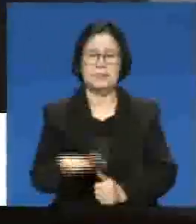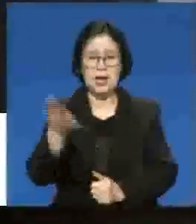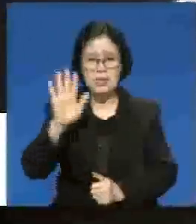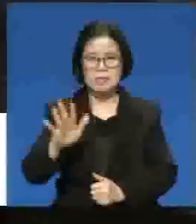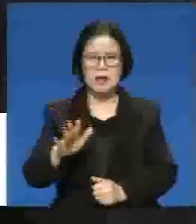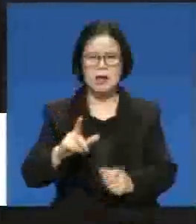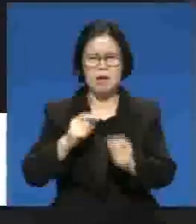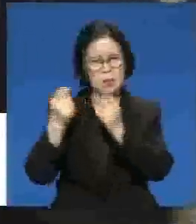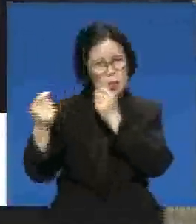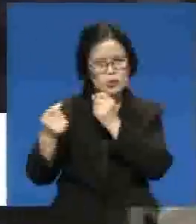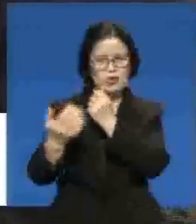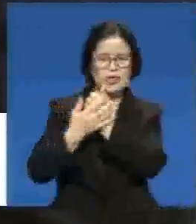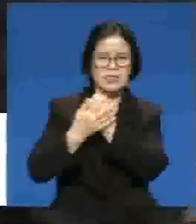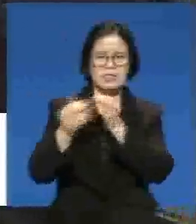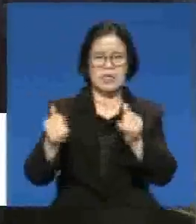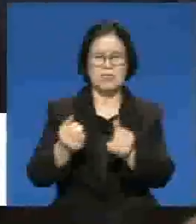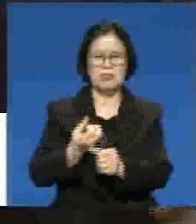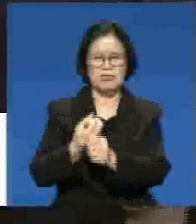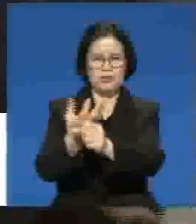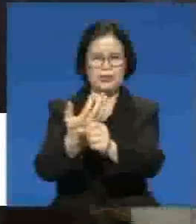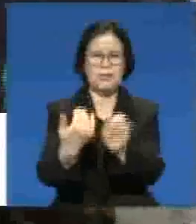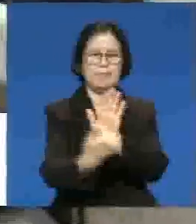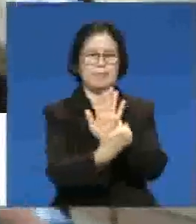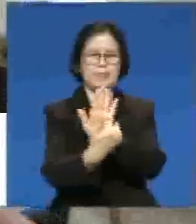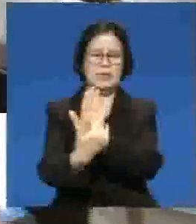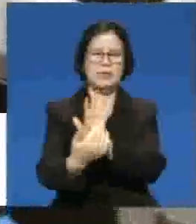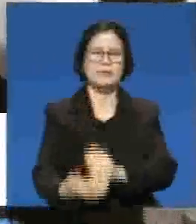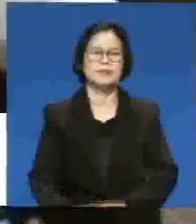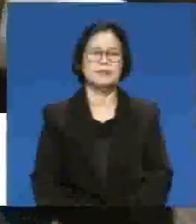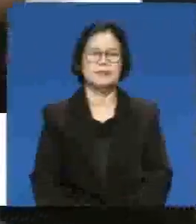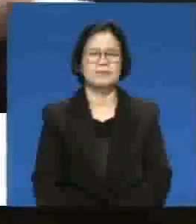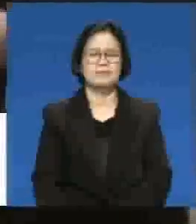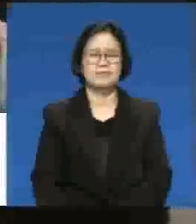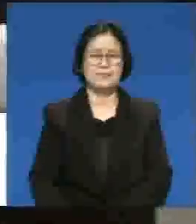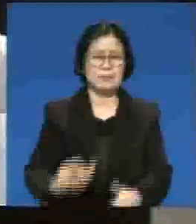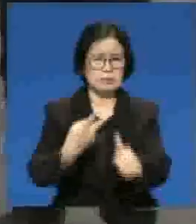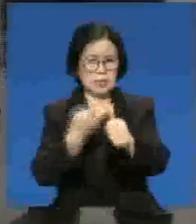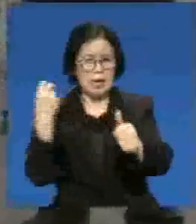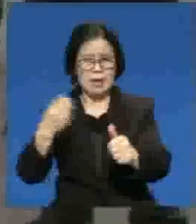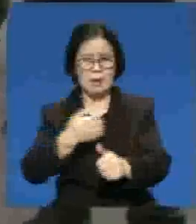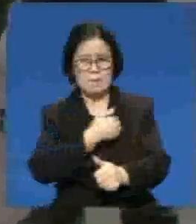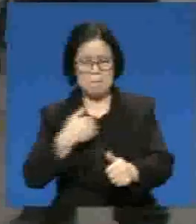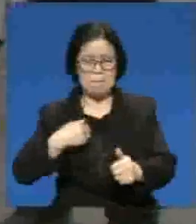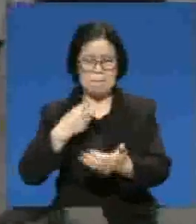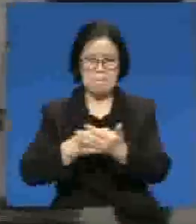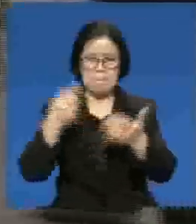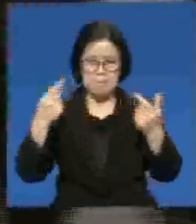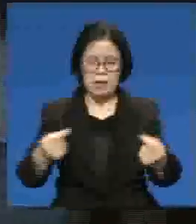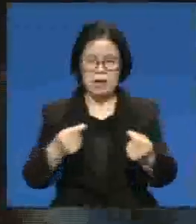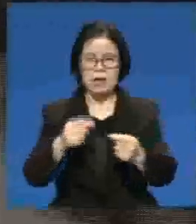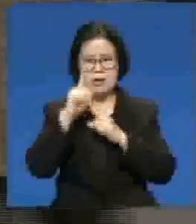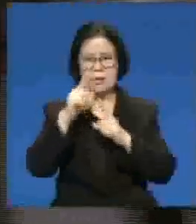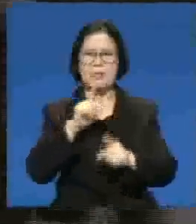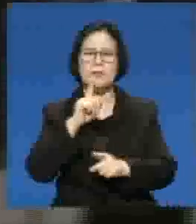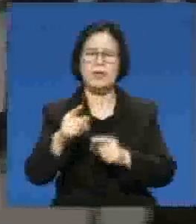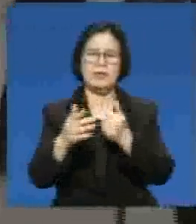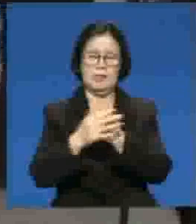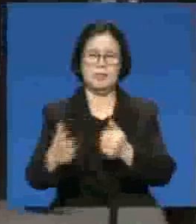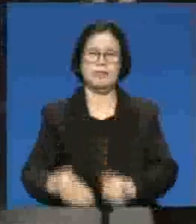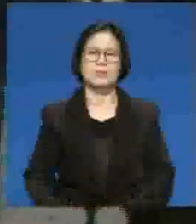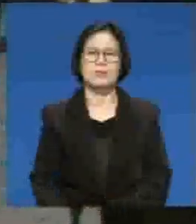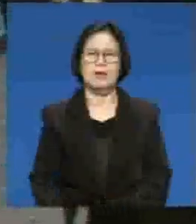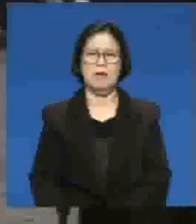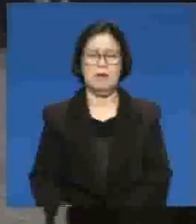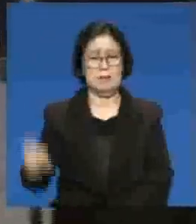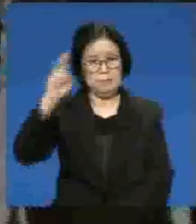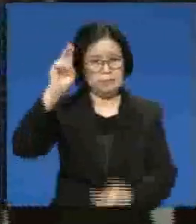일부 보수 지지자들은 전달을 막아섰습니다. 탄핵이 정당하다고 했던 이 대표 발언 때문입니다.